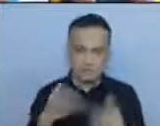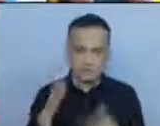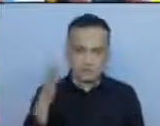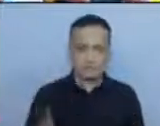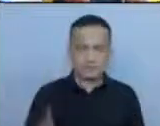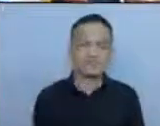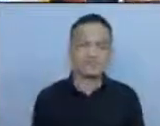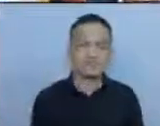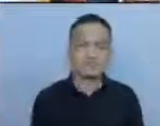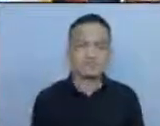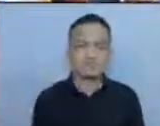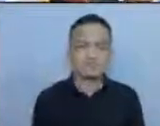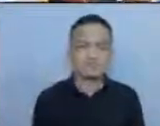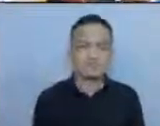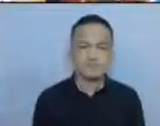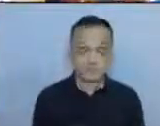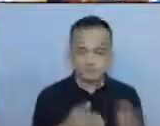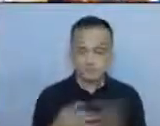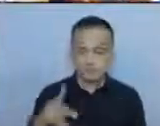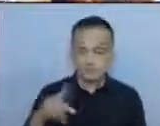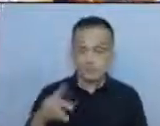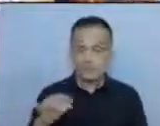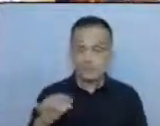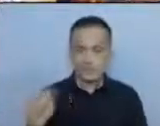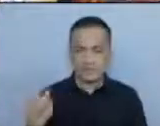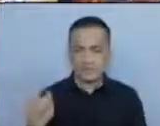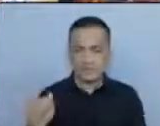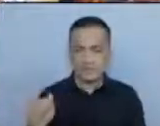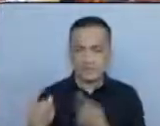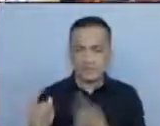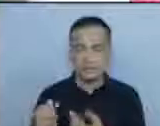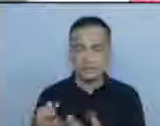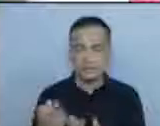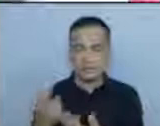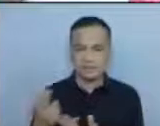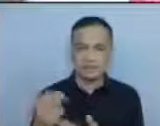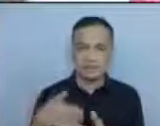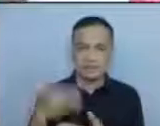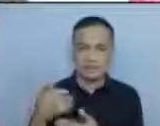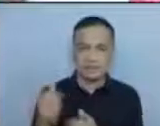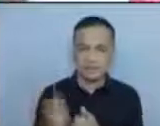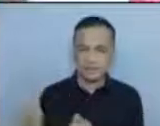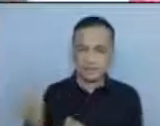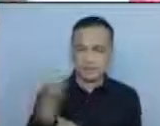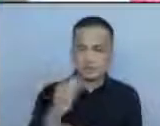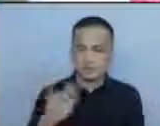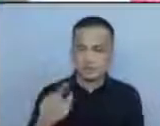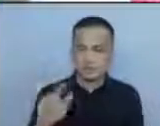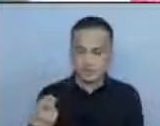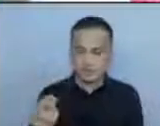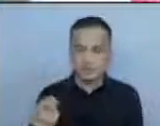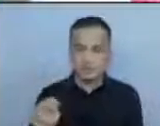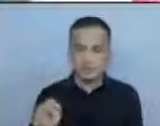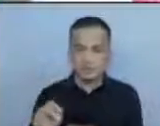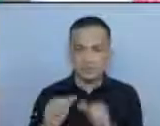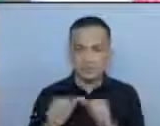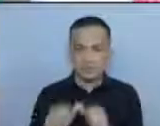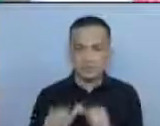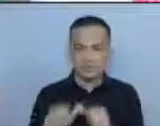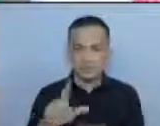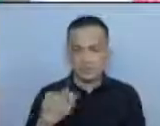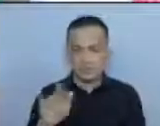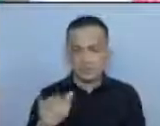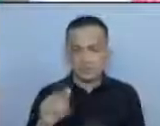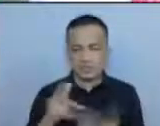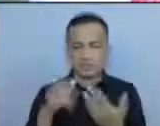Samantala, ayon kay Payapaya ay irerekomenda niya sa susunod na commander ng batalyon na ipagpatuloy ang literacy program upang makatulong sa